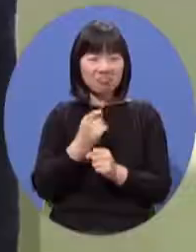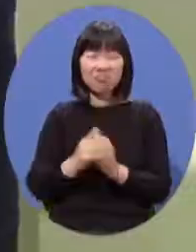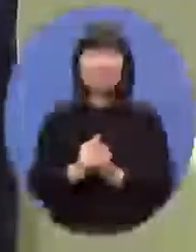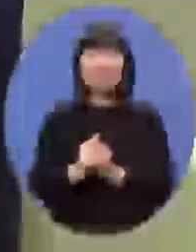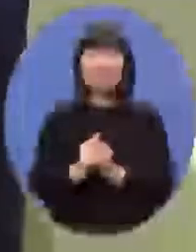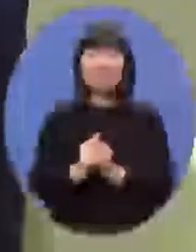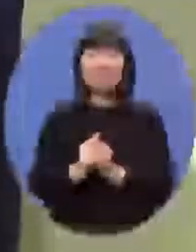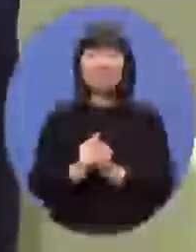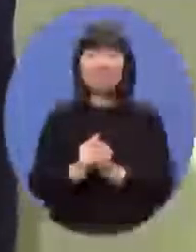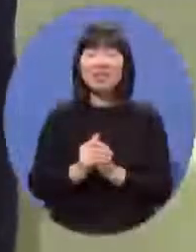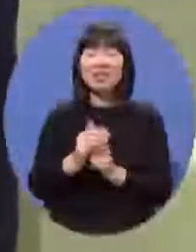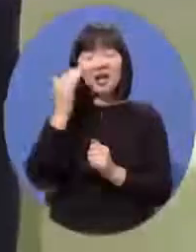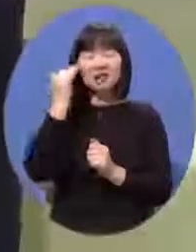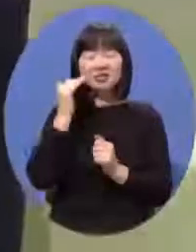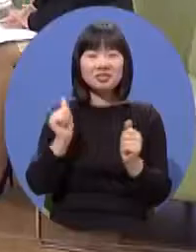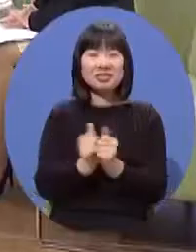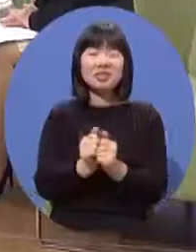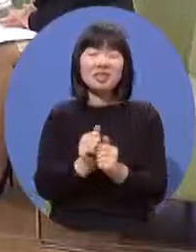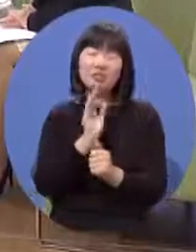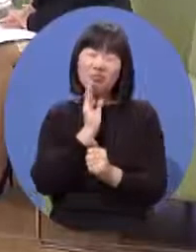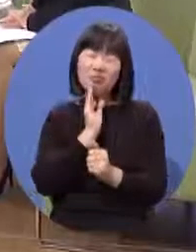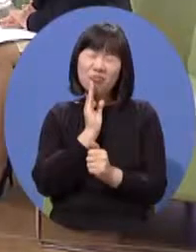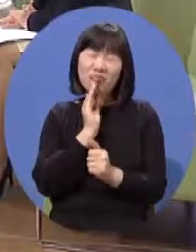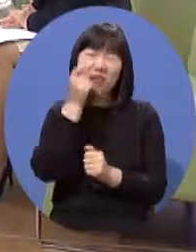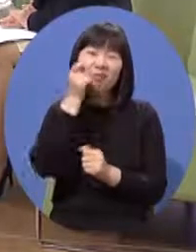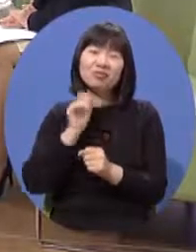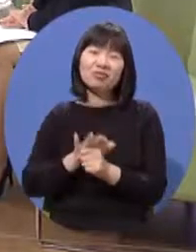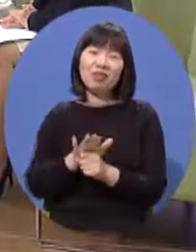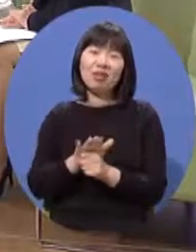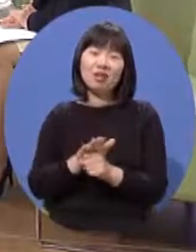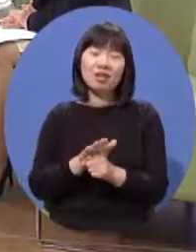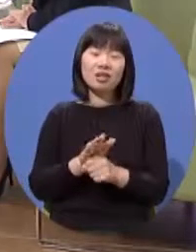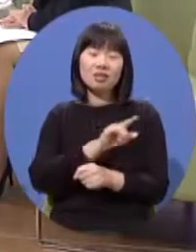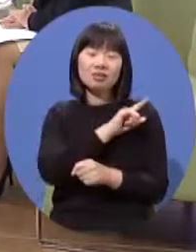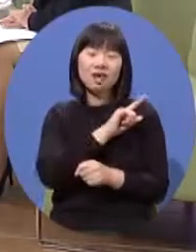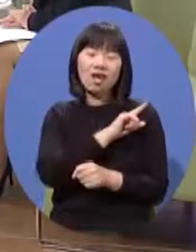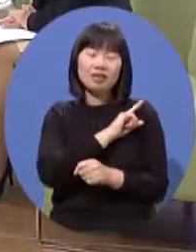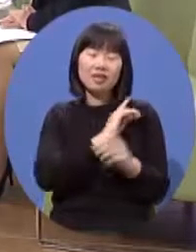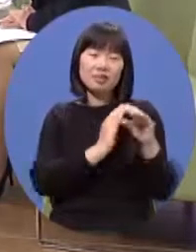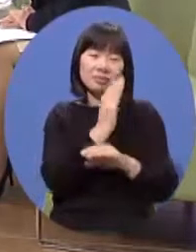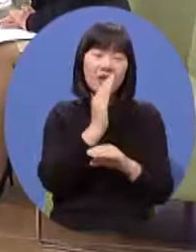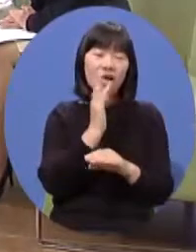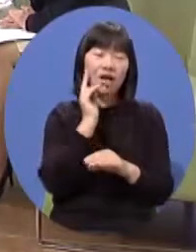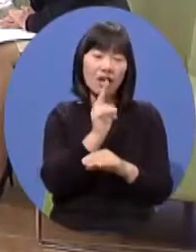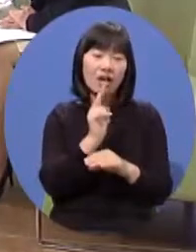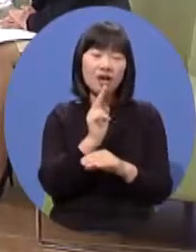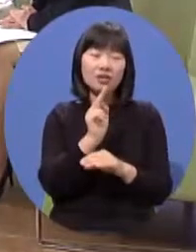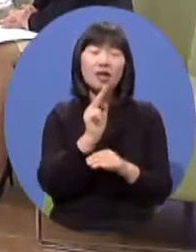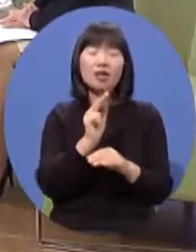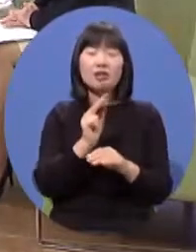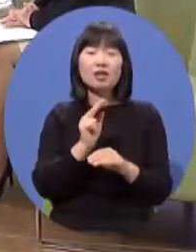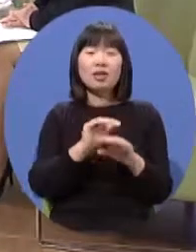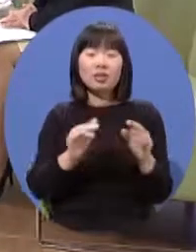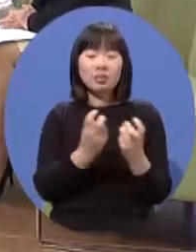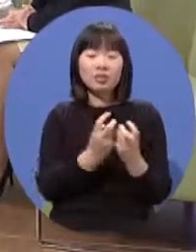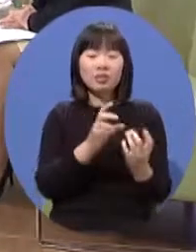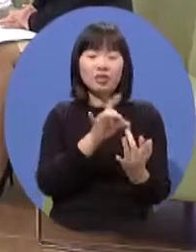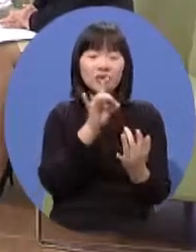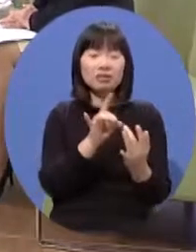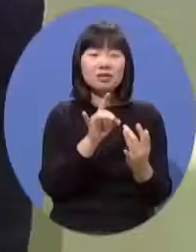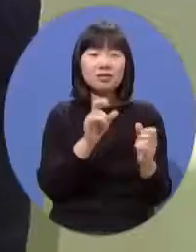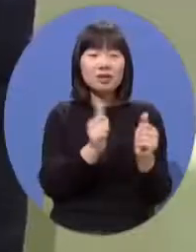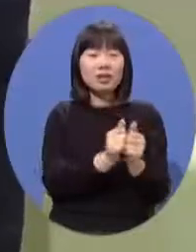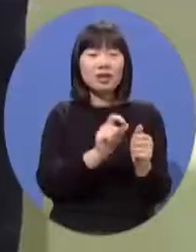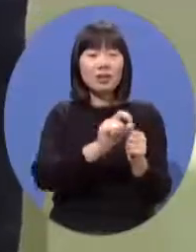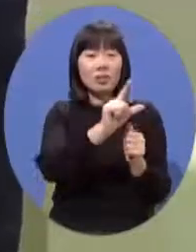큰 위기가 닥쳤을 때 또 극단적인 해결책을 선택하는 것들이 남자들이 의외로 되게 많다라는 거죠. 아. 우리나라